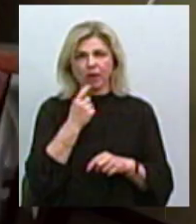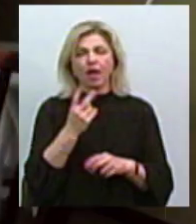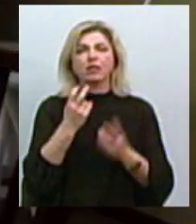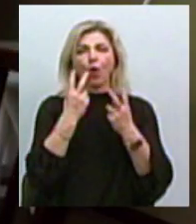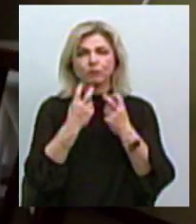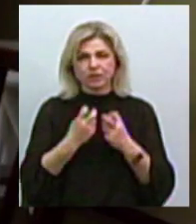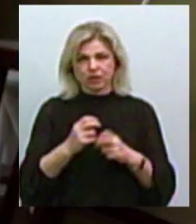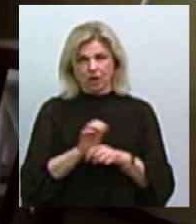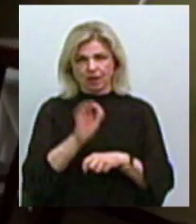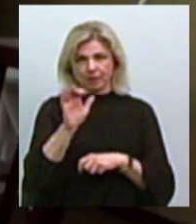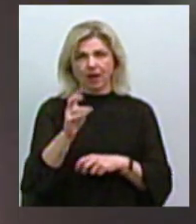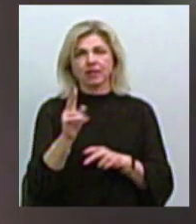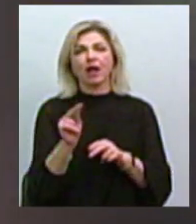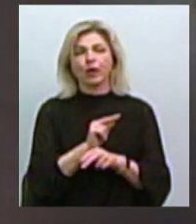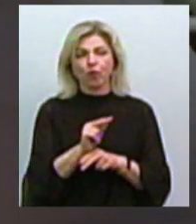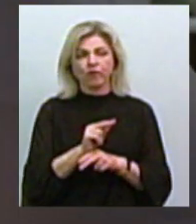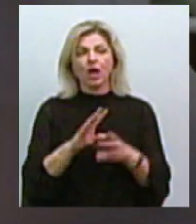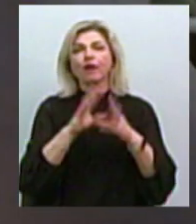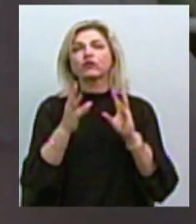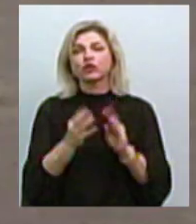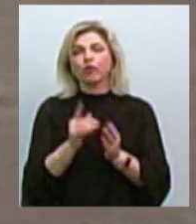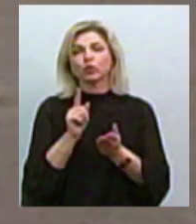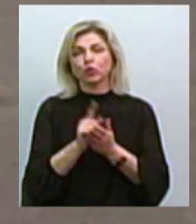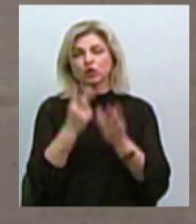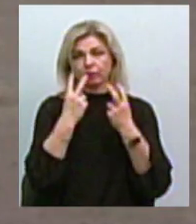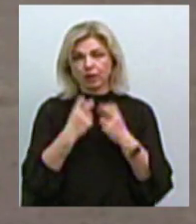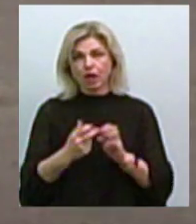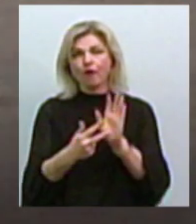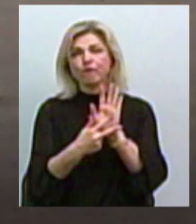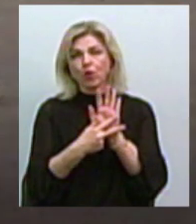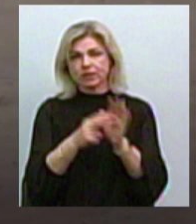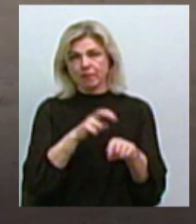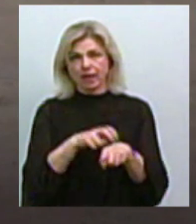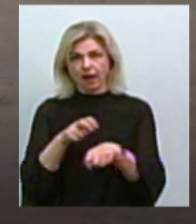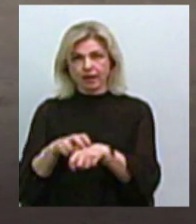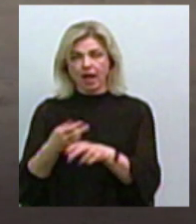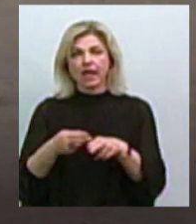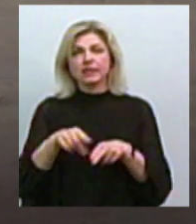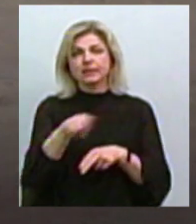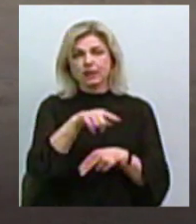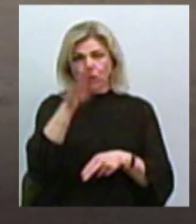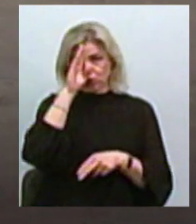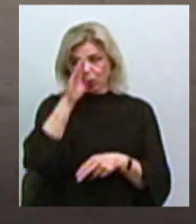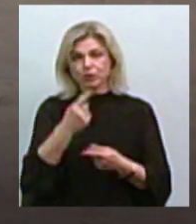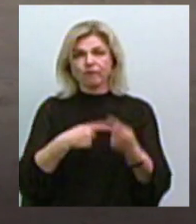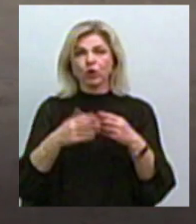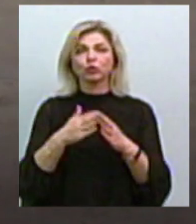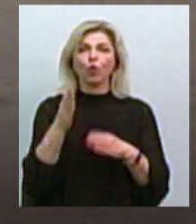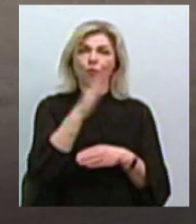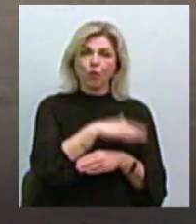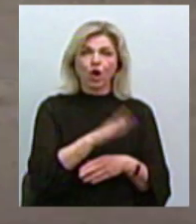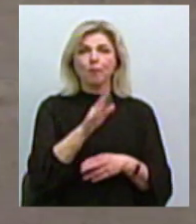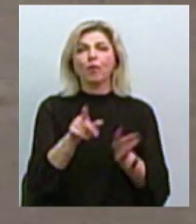лікування. Усього призовників мають оглянути 8 лікарів. Ці хлопці повернуться додому, де вони будуть ще працювати з психологами, де